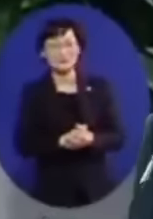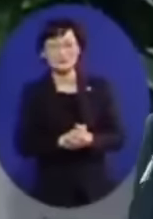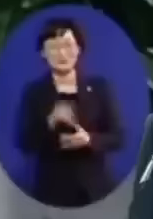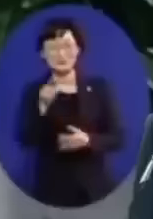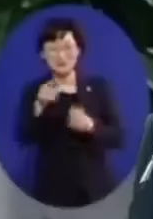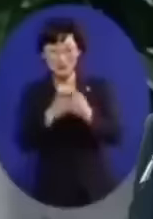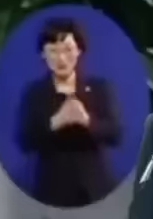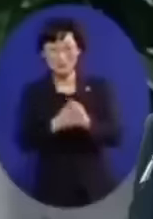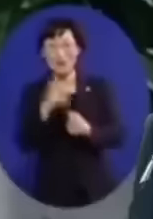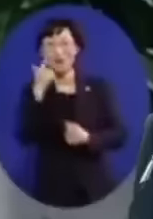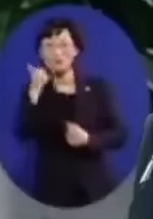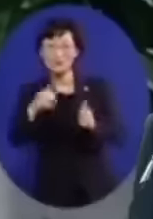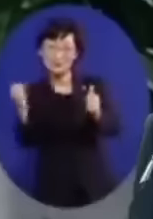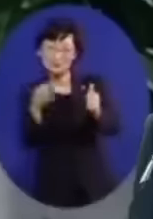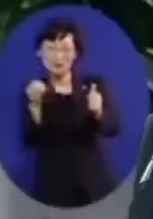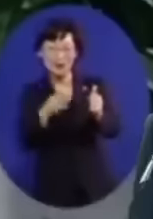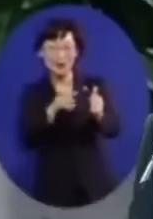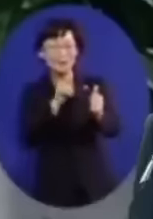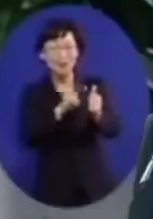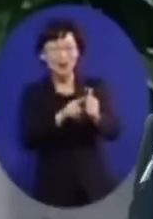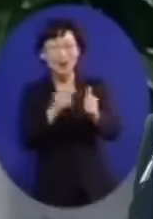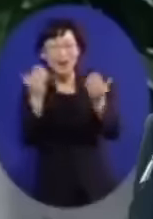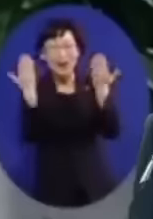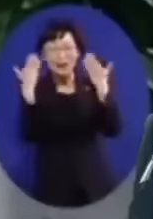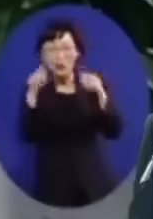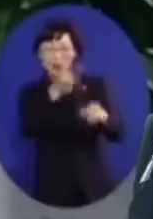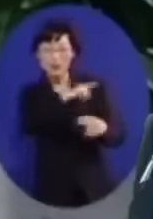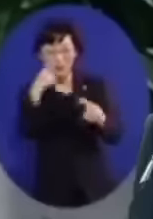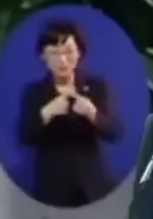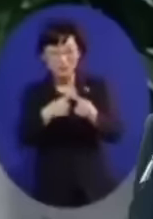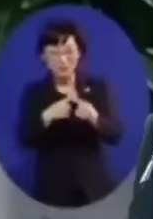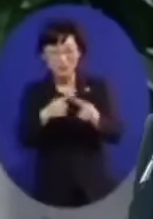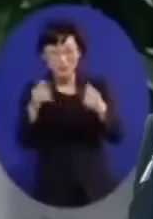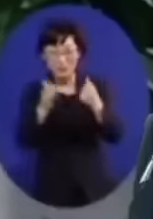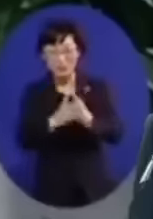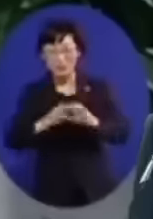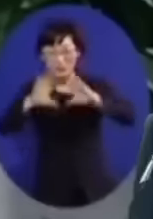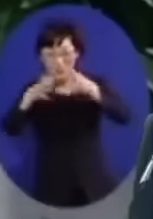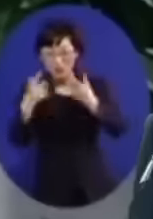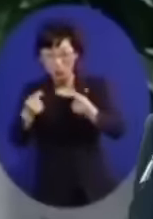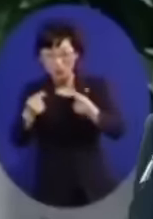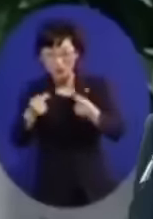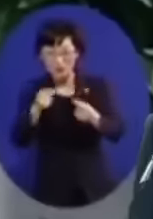그러니까 아버님이 하는 말이 학교에 1등 한다고 세상에 1등 하지 않는다.